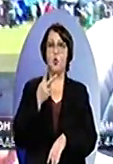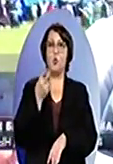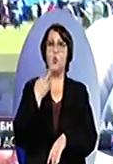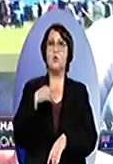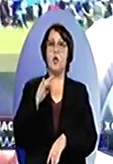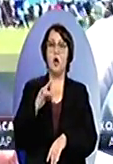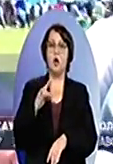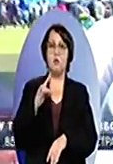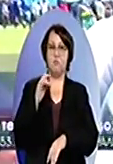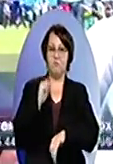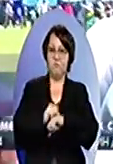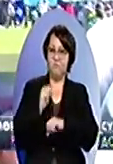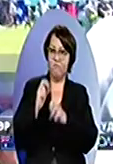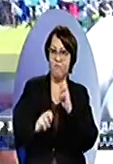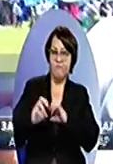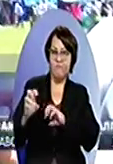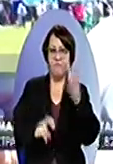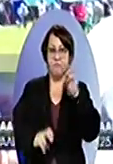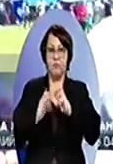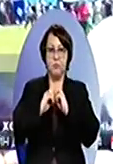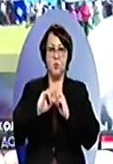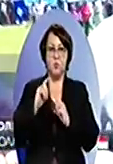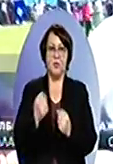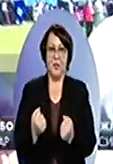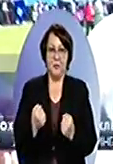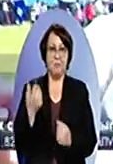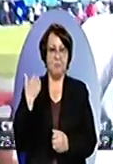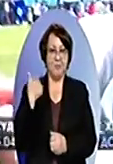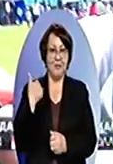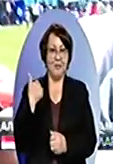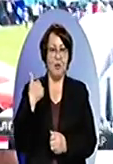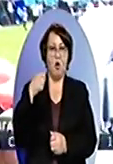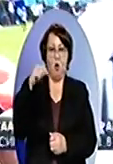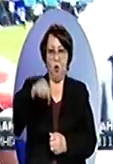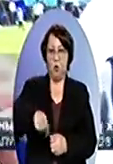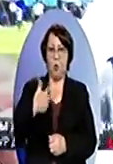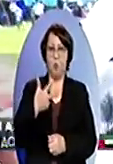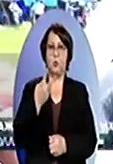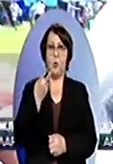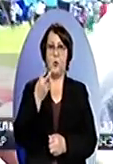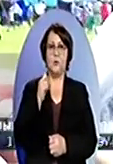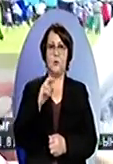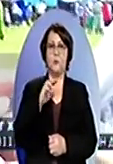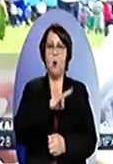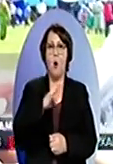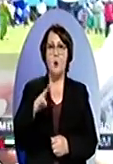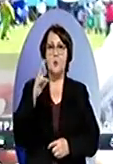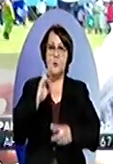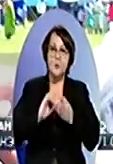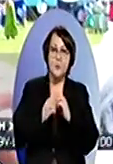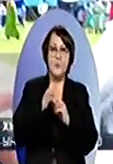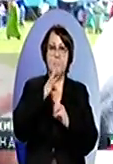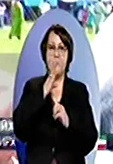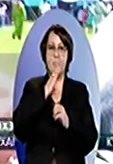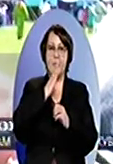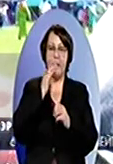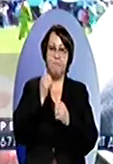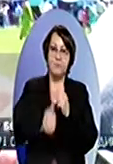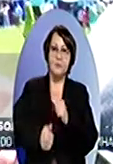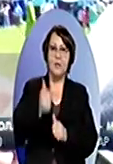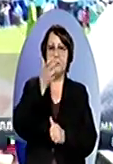хүчин чадалтай байжгаад одоо 32 сая тонн хүрэх одоо зорилготой хүрэхээр ингэж амжилттай сайн ажиллаж байна. Энэ